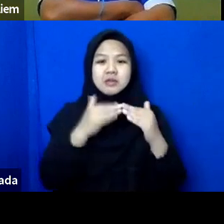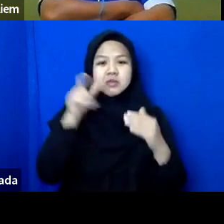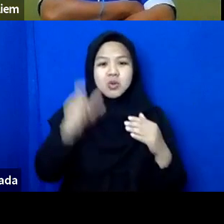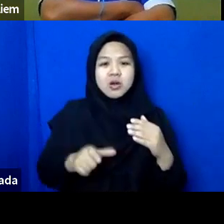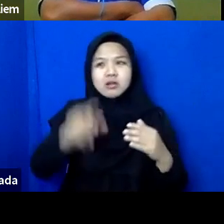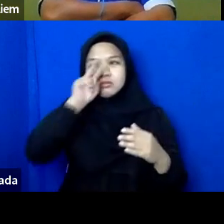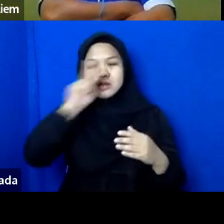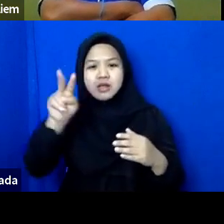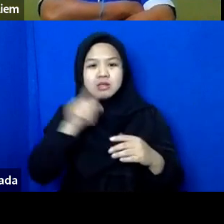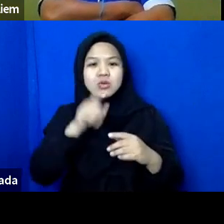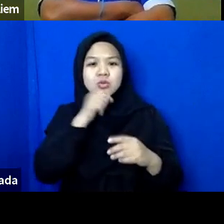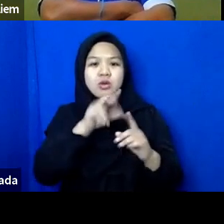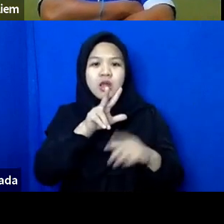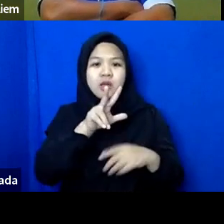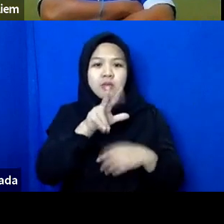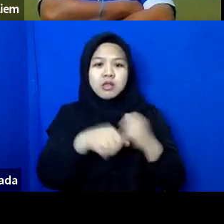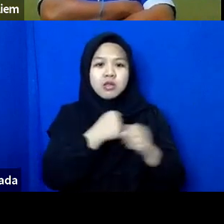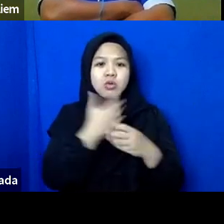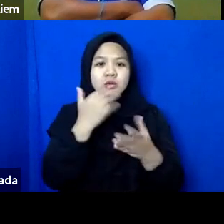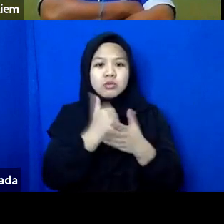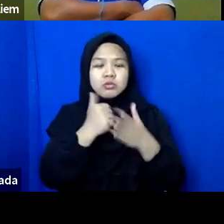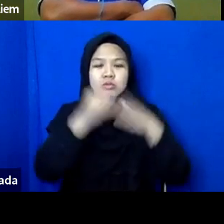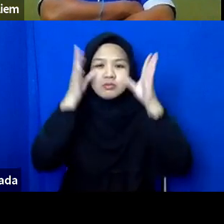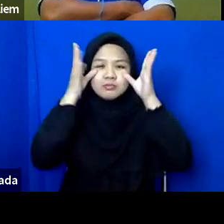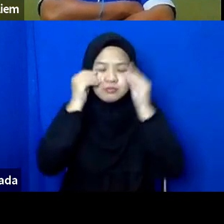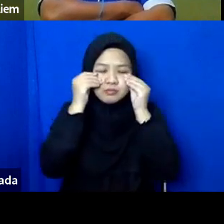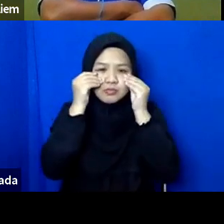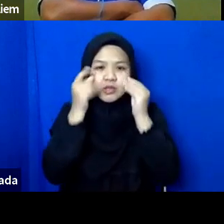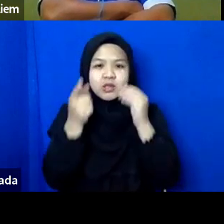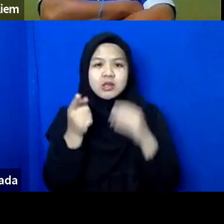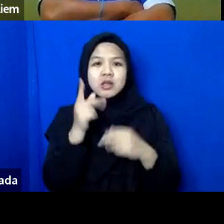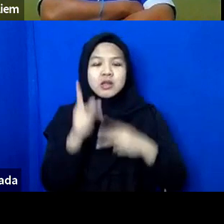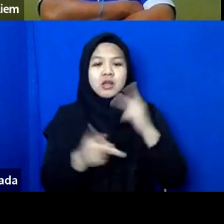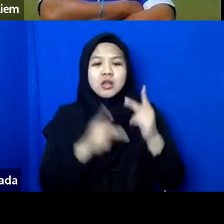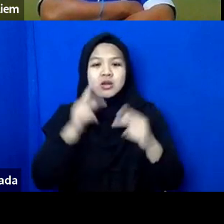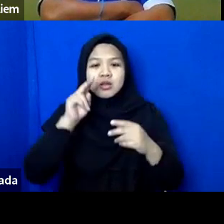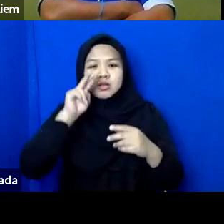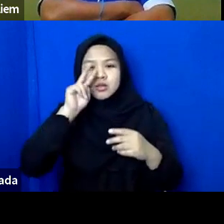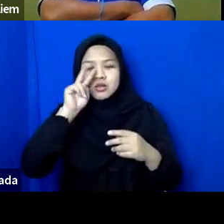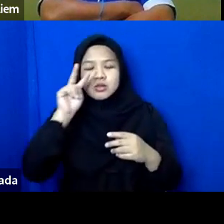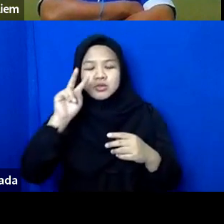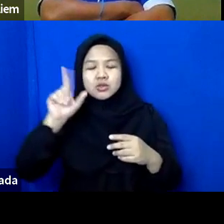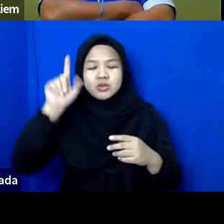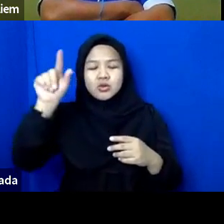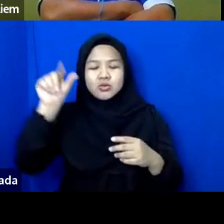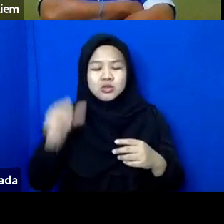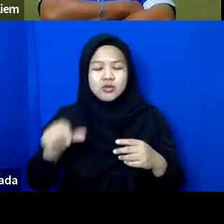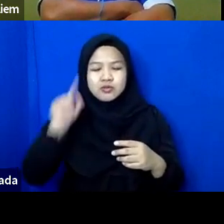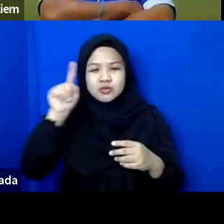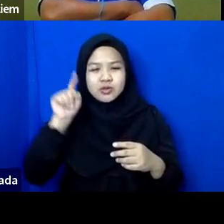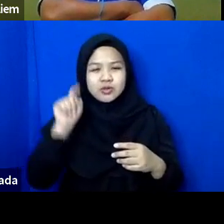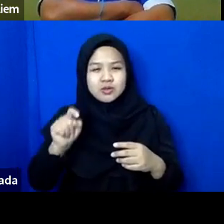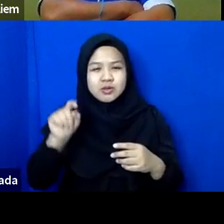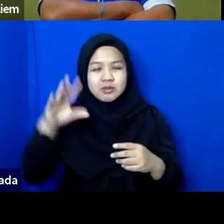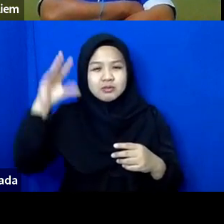disangka walaupun umur delapan tahun dia udah benar-benar hilang kelihatannya Edi nggak di kalau mata pas Which ones Which of atau matinya lain